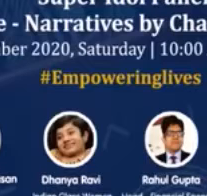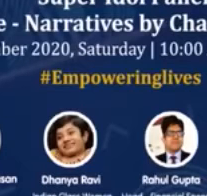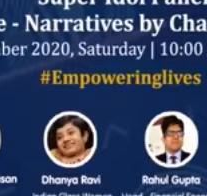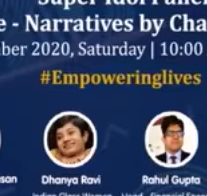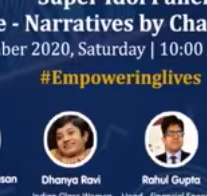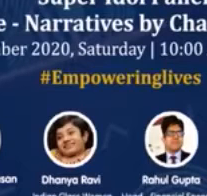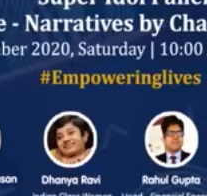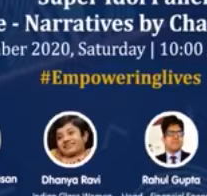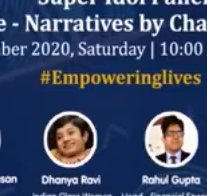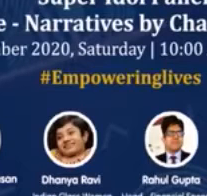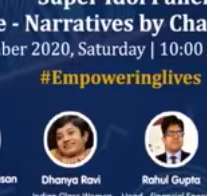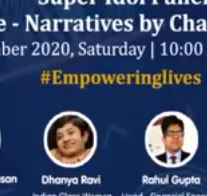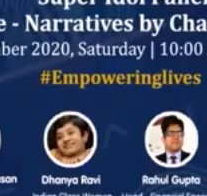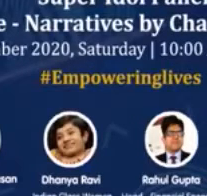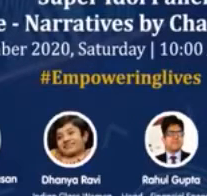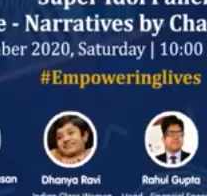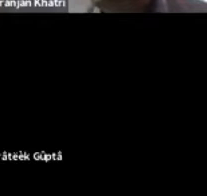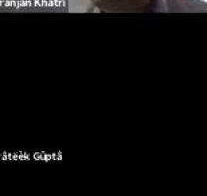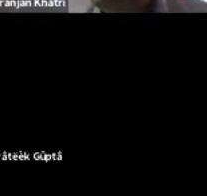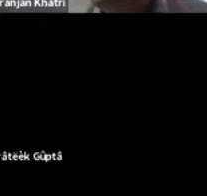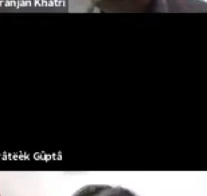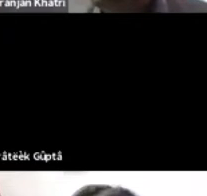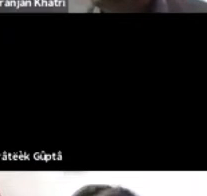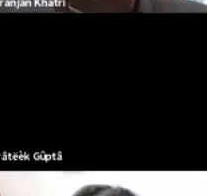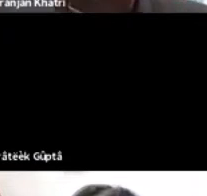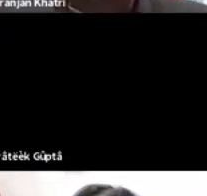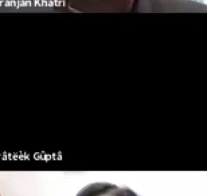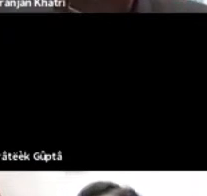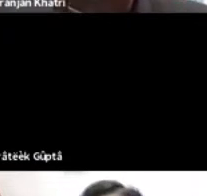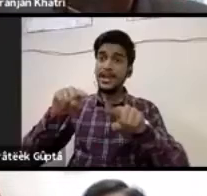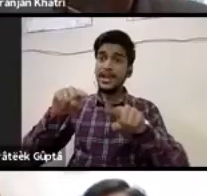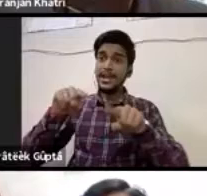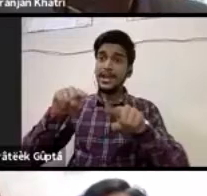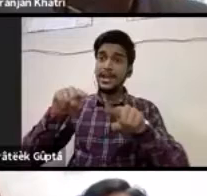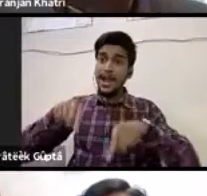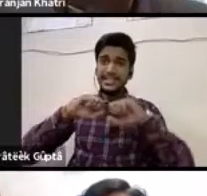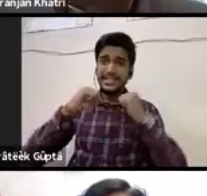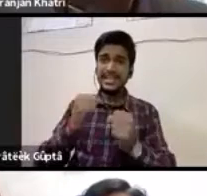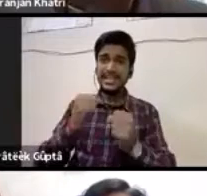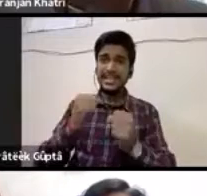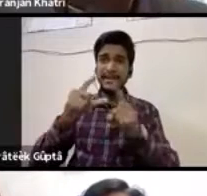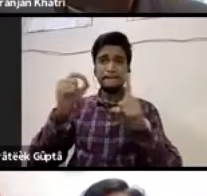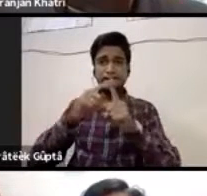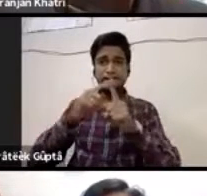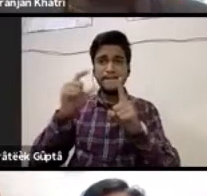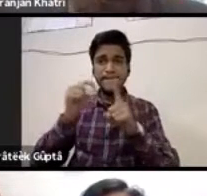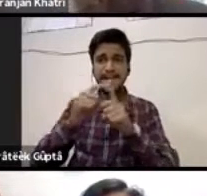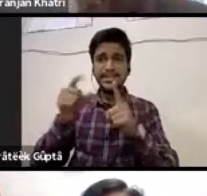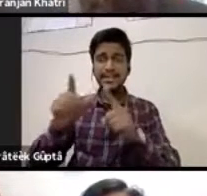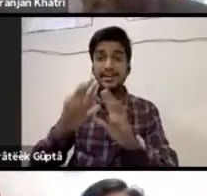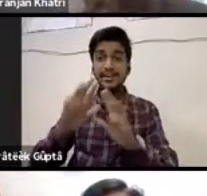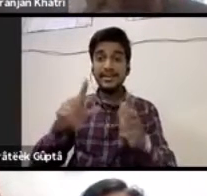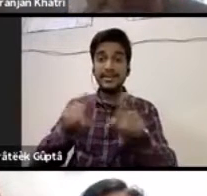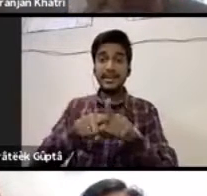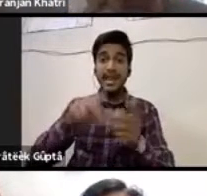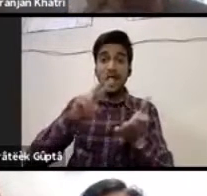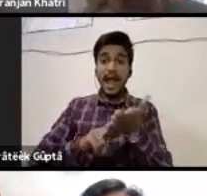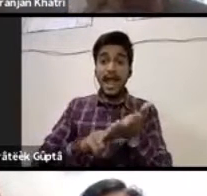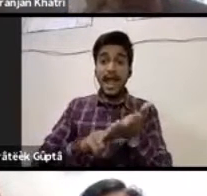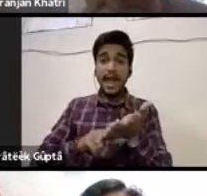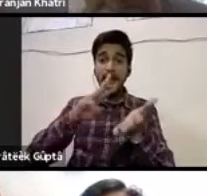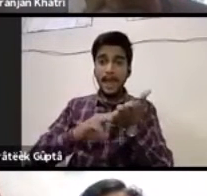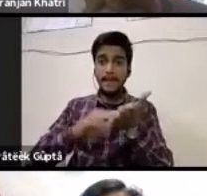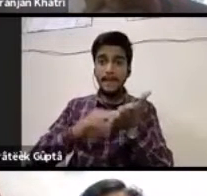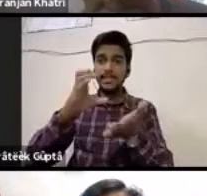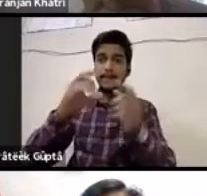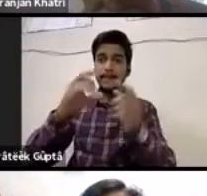इवन इन माई इंडिविजुअल कैपेसिटी आई गॉट NCPEDP हेलन केलर अवार्ड। 2017 में मुझे